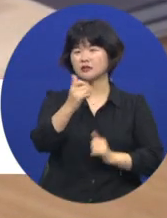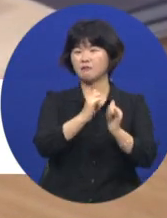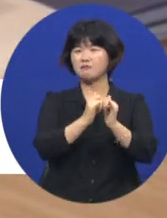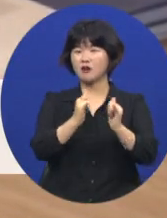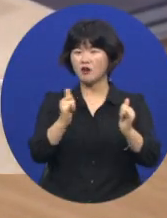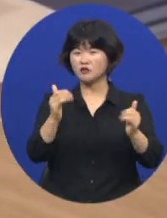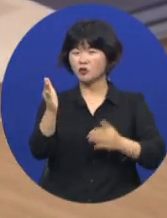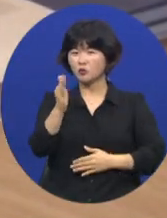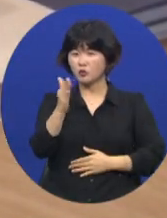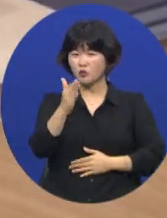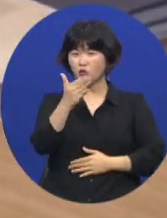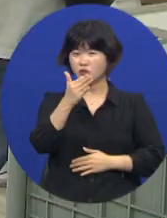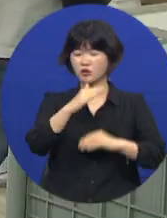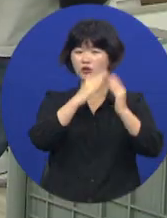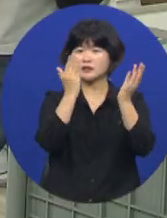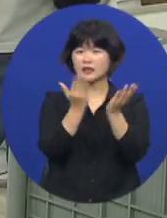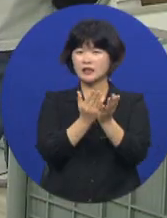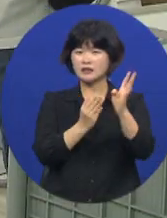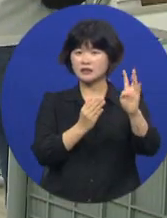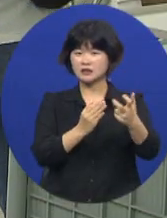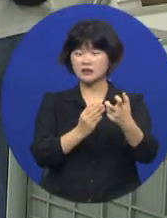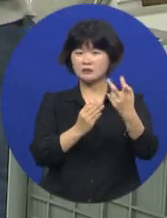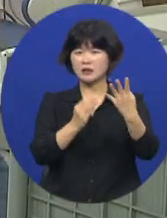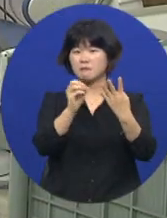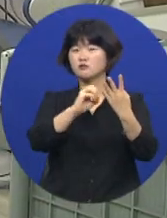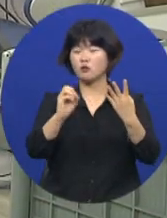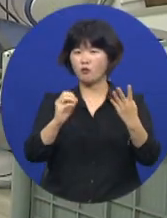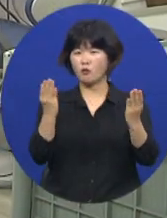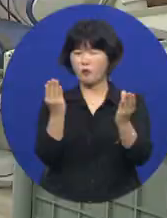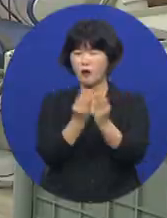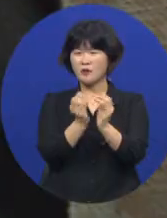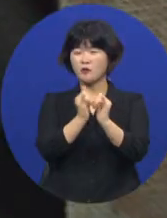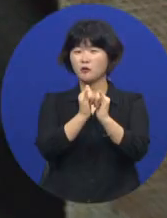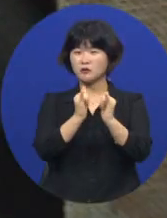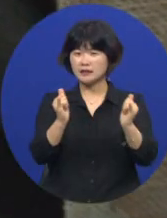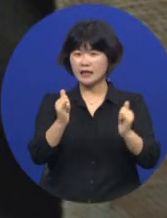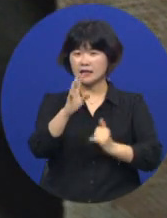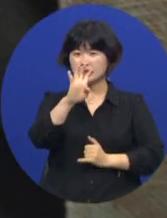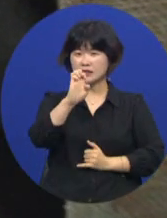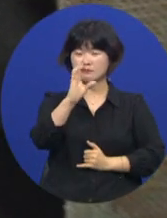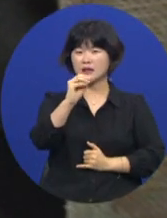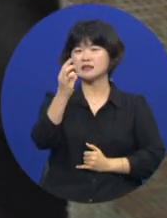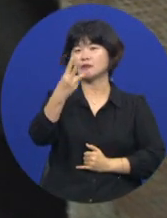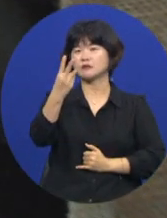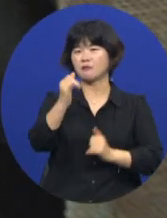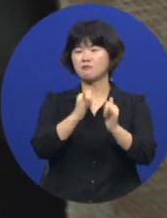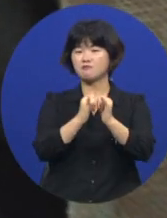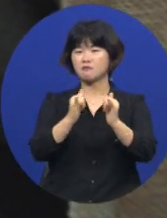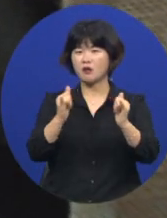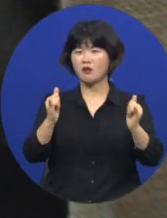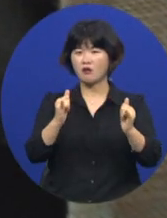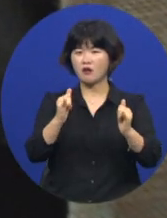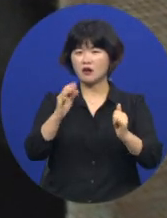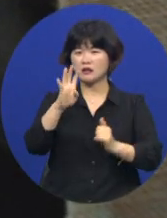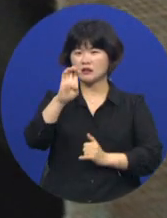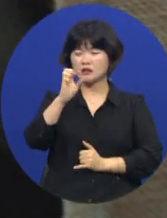명으로 전체 인구의 74%, 접종 완료자는 40만 3천여 명으로